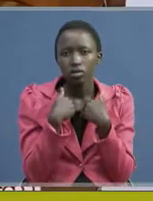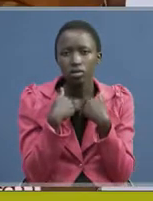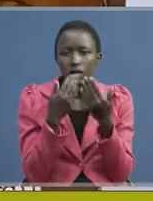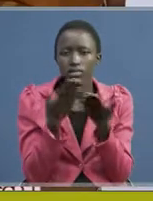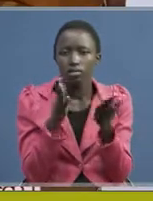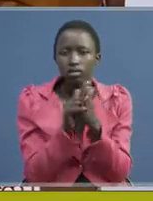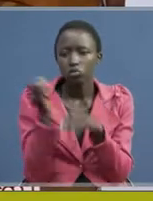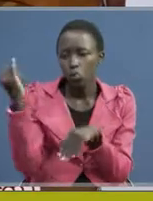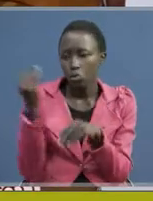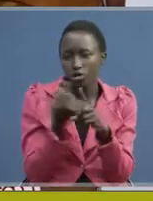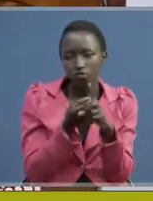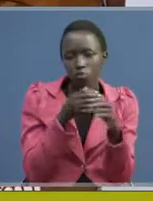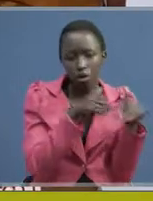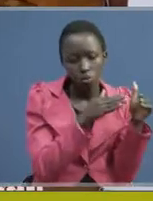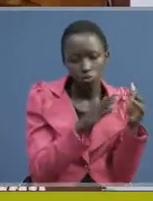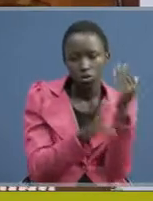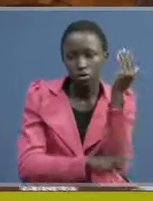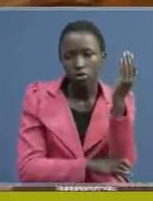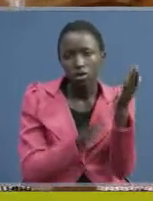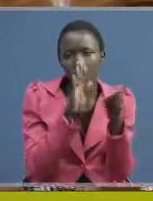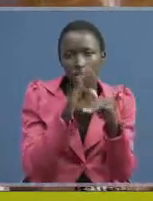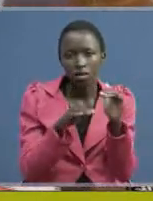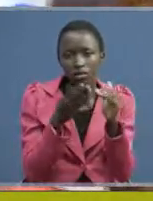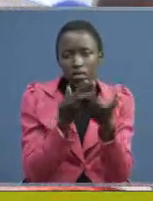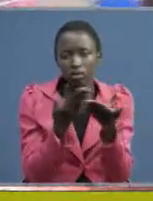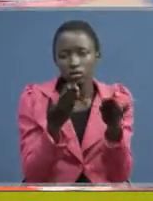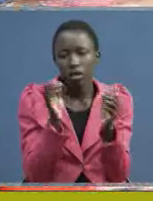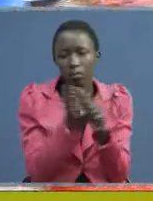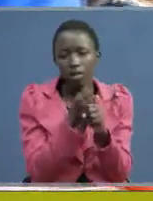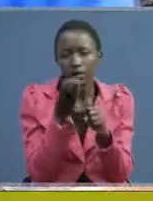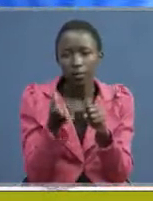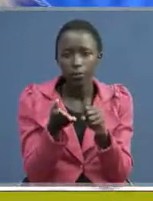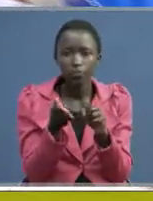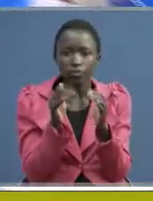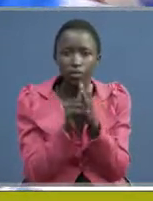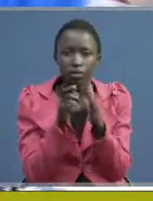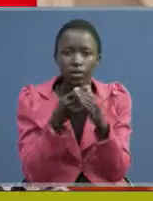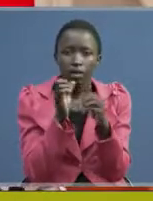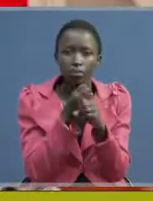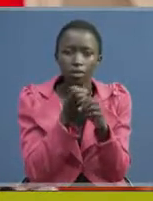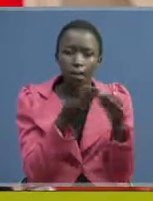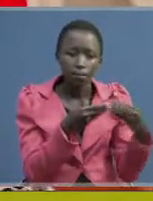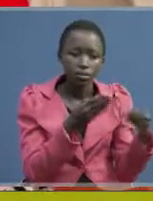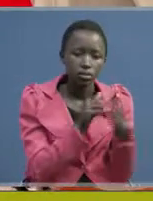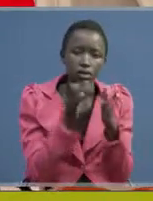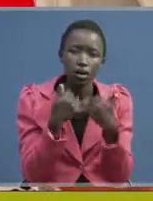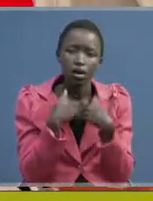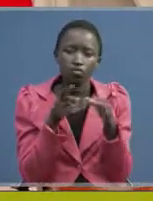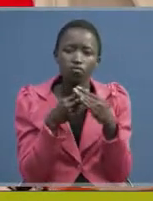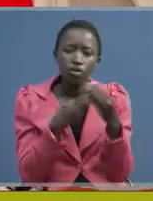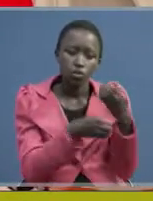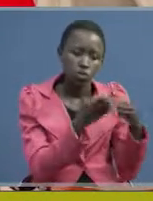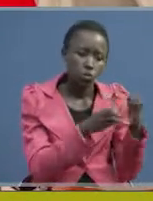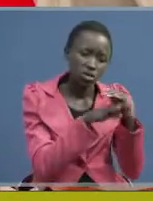bidhaa zinazoagizwa kutoka nje ya nchi kuliko bidhaa zinazozalishwa humu nchini. Mfumo huu wa kufanya biashara umeathiri sana uchumi wa